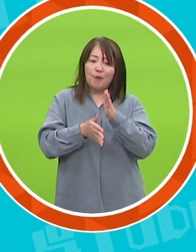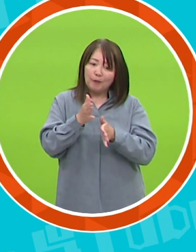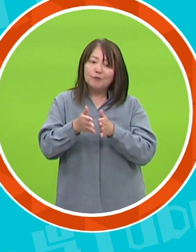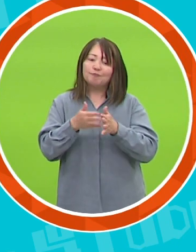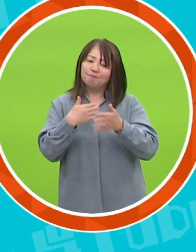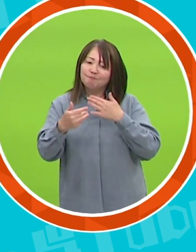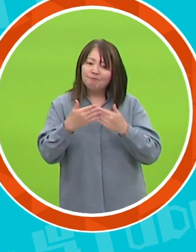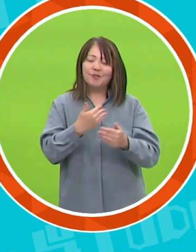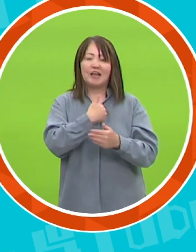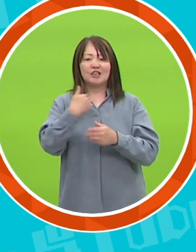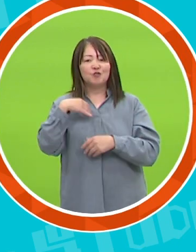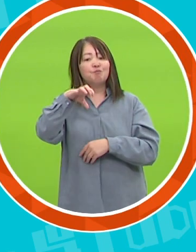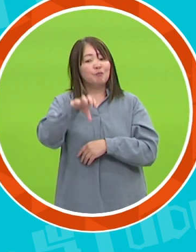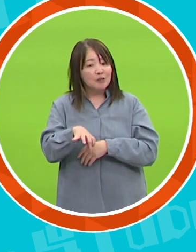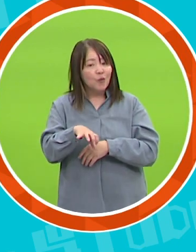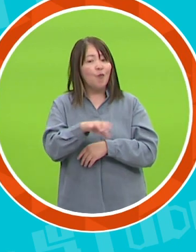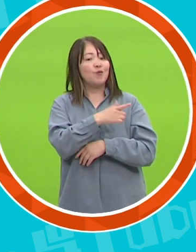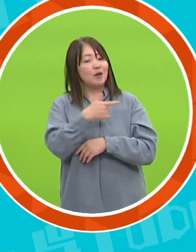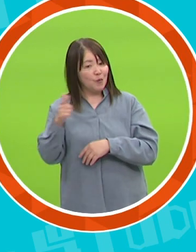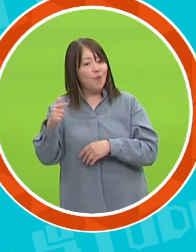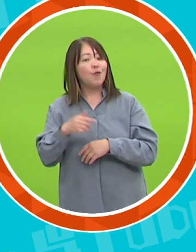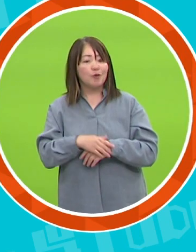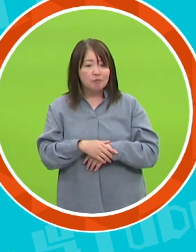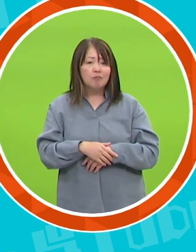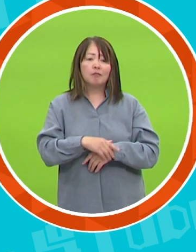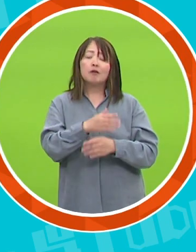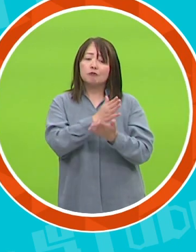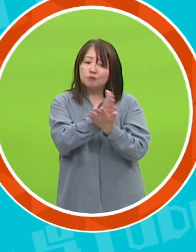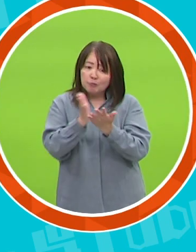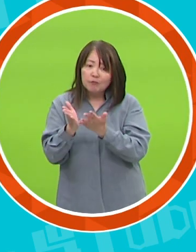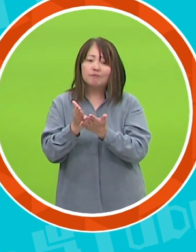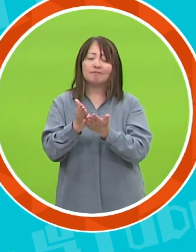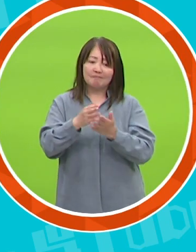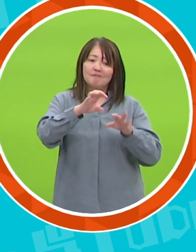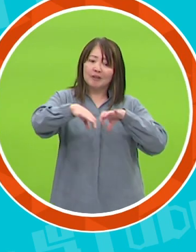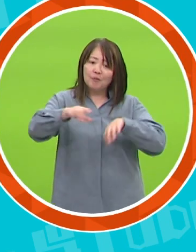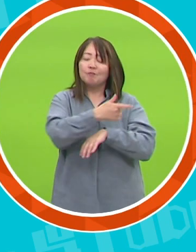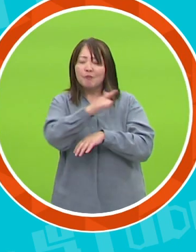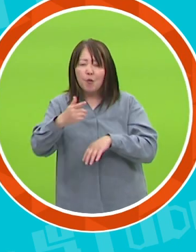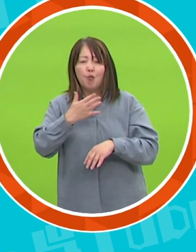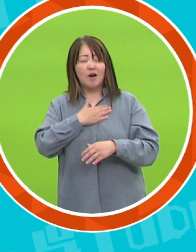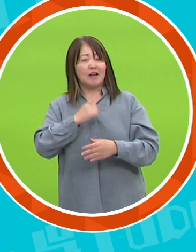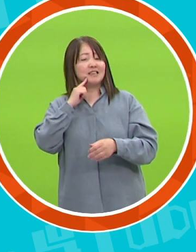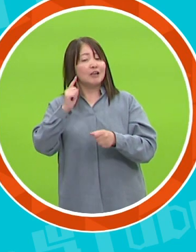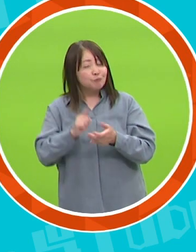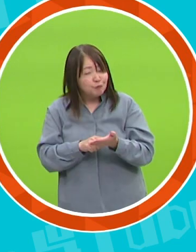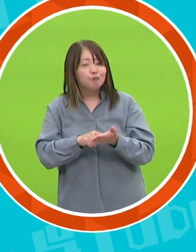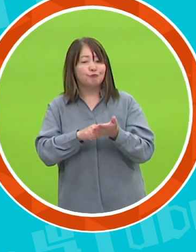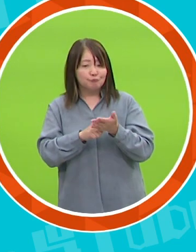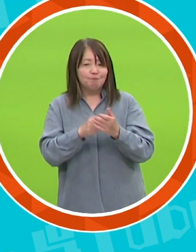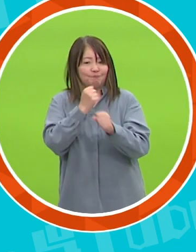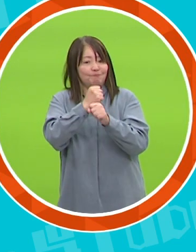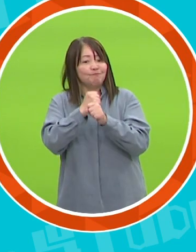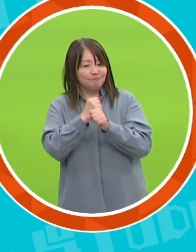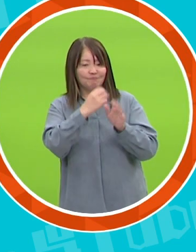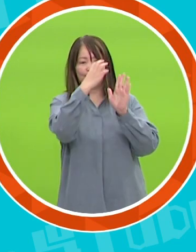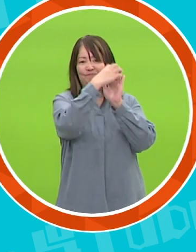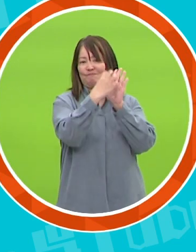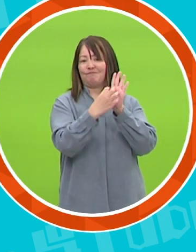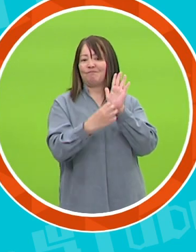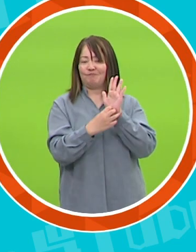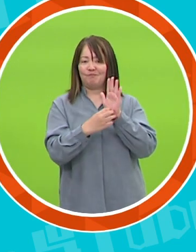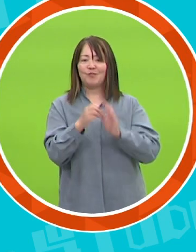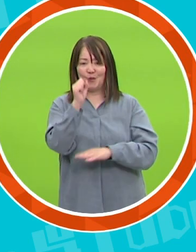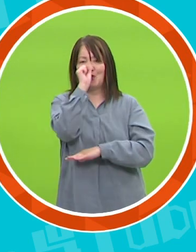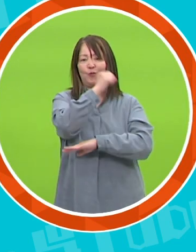人でアウトドアスポーツに触れることができる場所などを、種目のジャンルやエリアなどから分かりやすく絞ることができるページを今後もどんどん